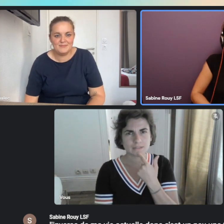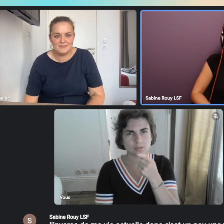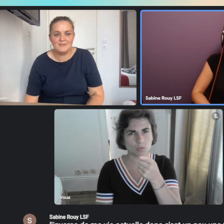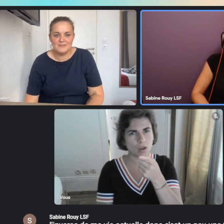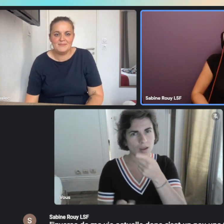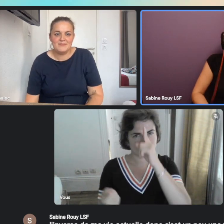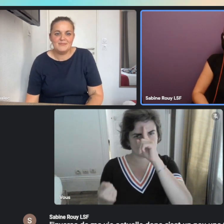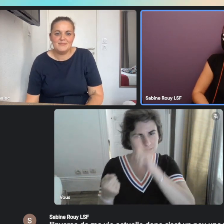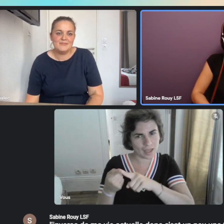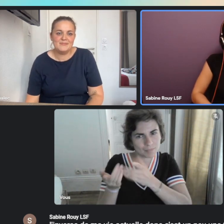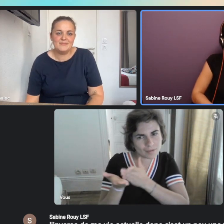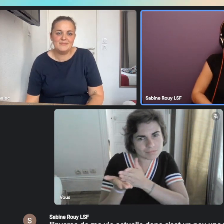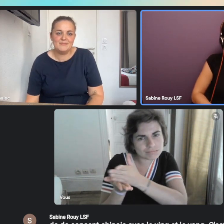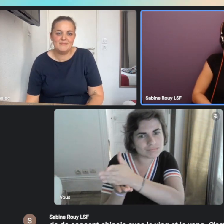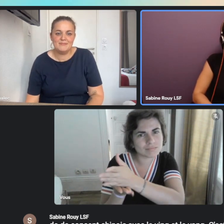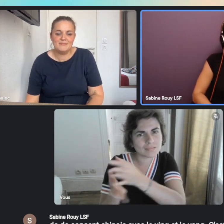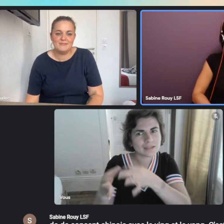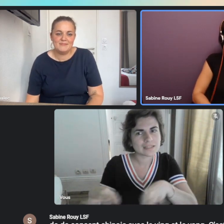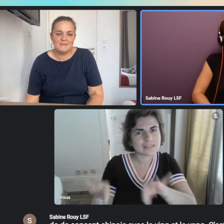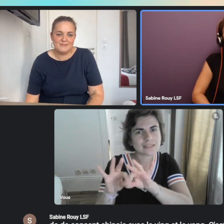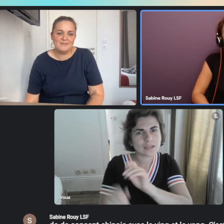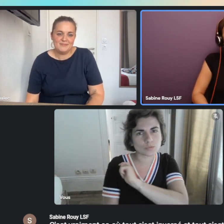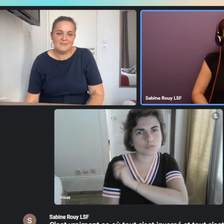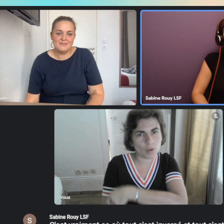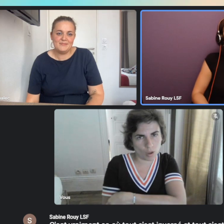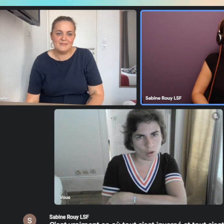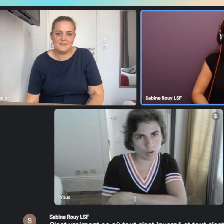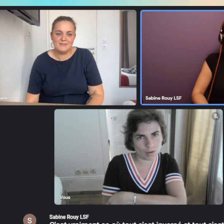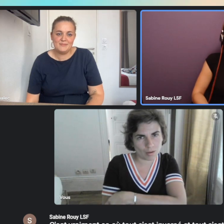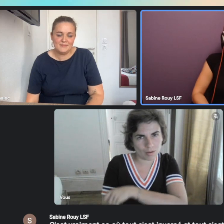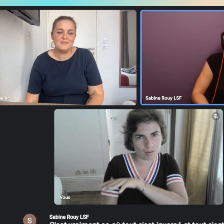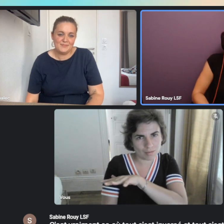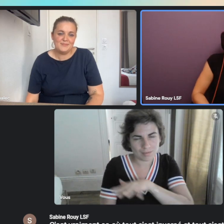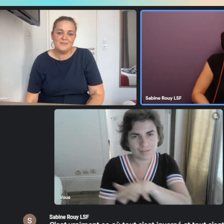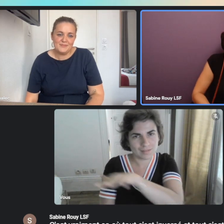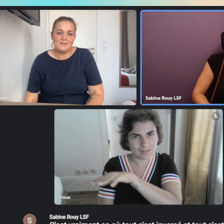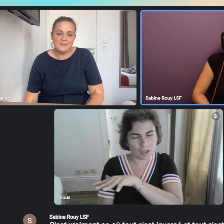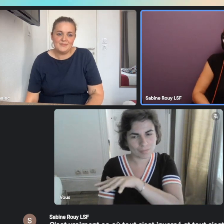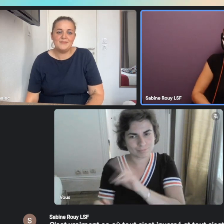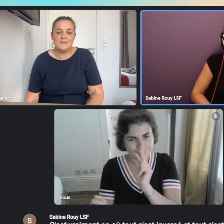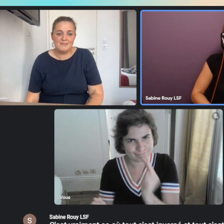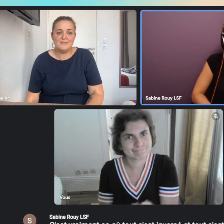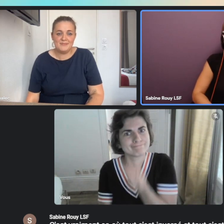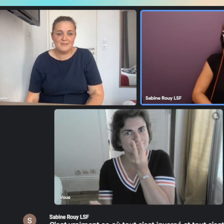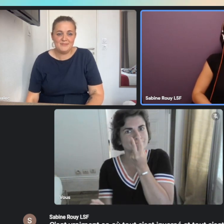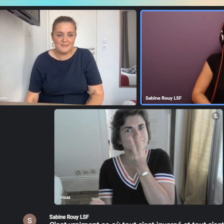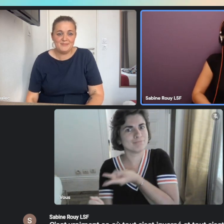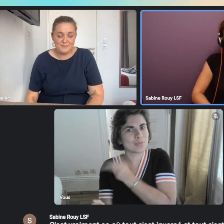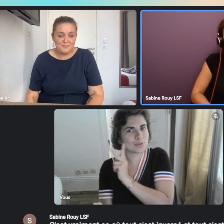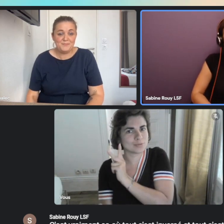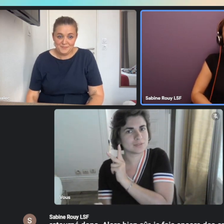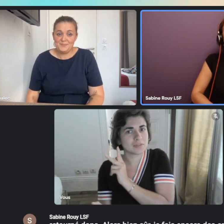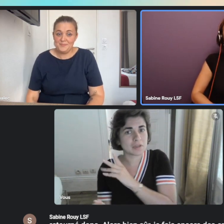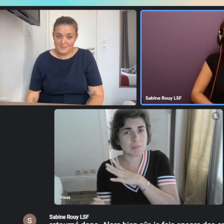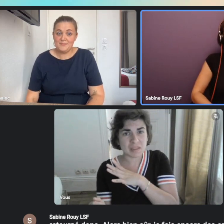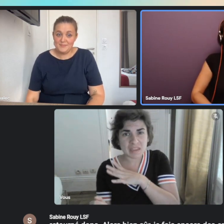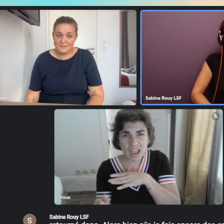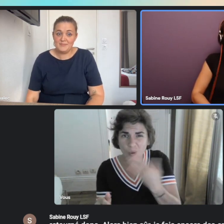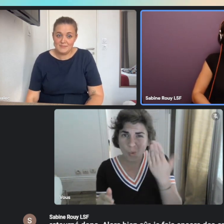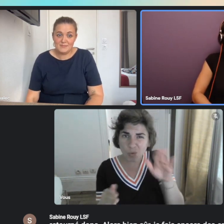D'accord. C'est vrai que c'est vraiment intéressant, donc ça veut dire que du coup, le ton parcours au niveau des salles de sport, ça t'a